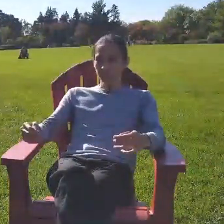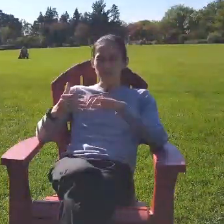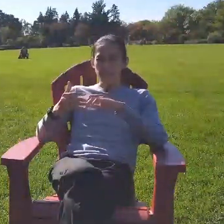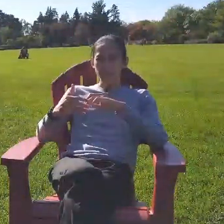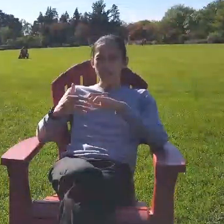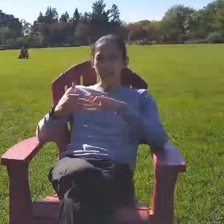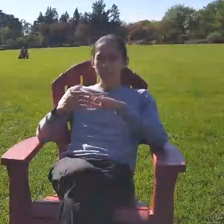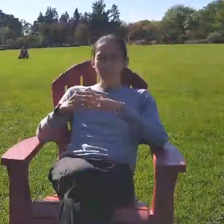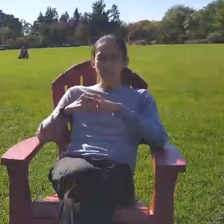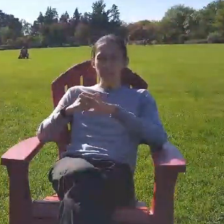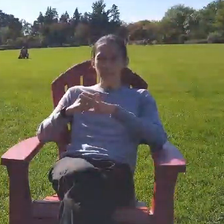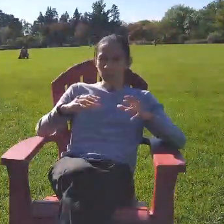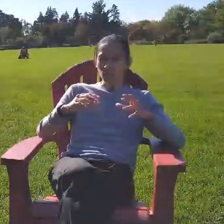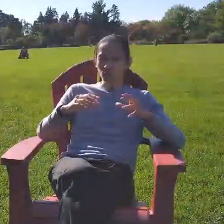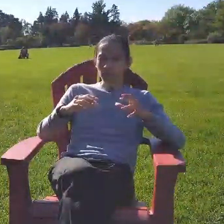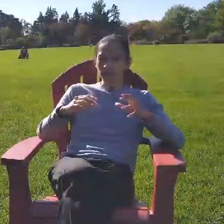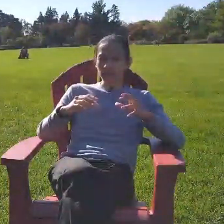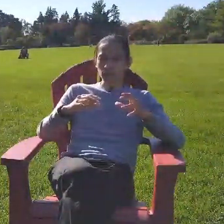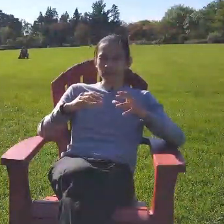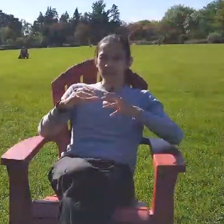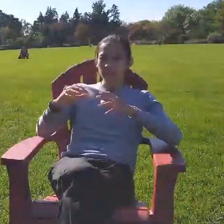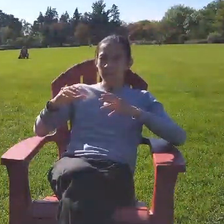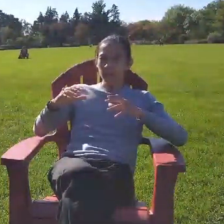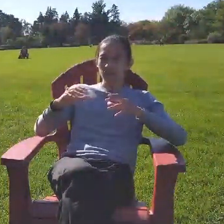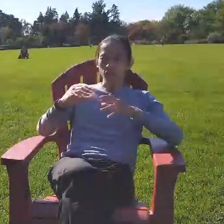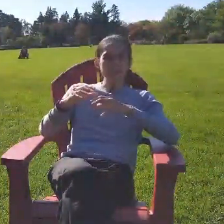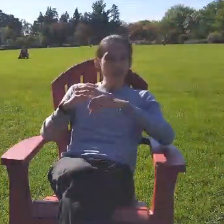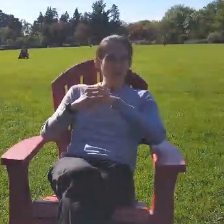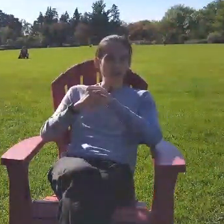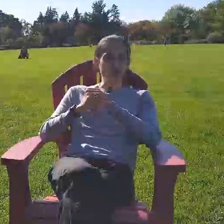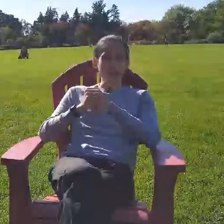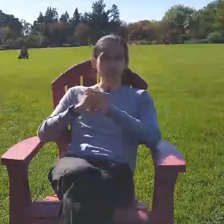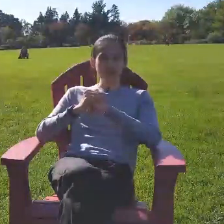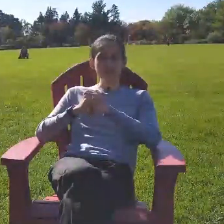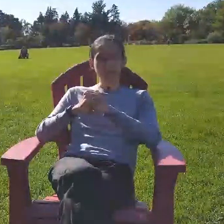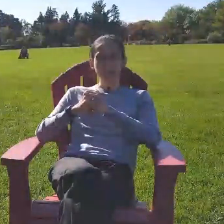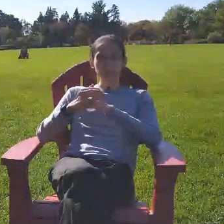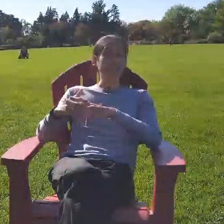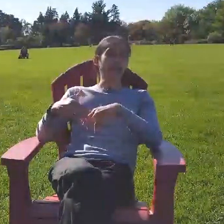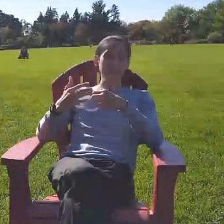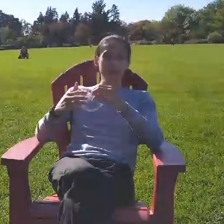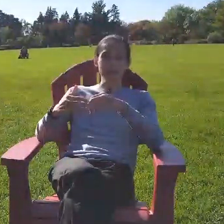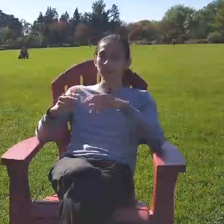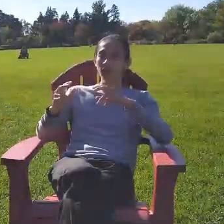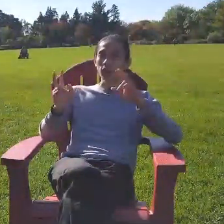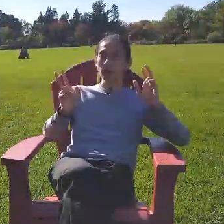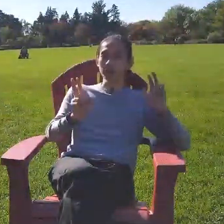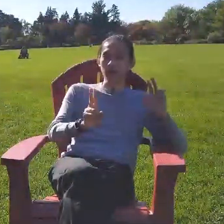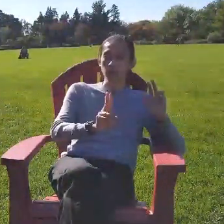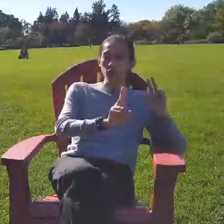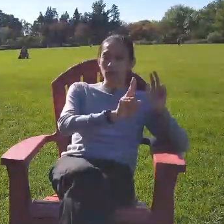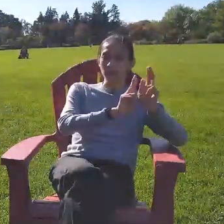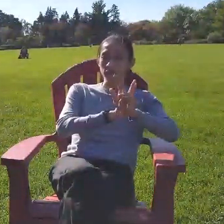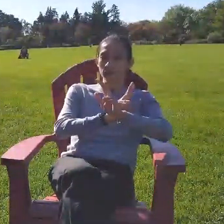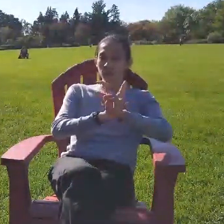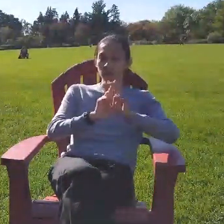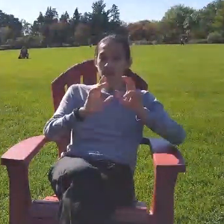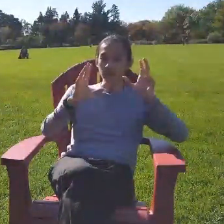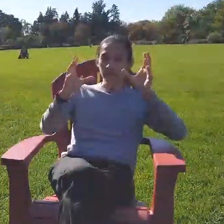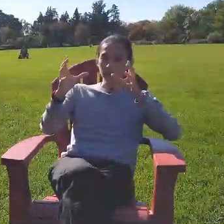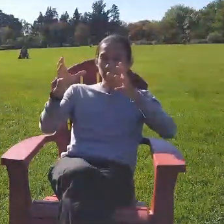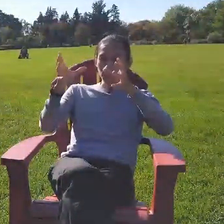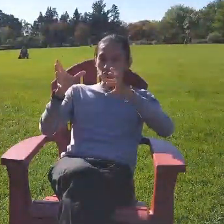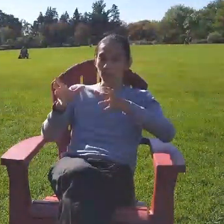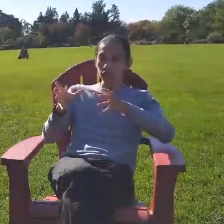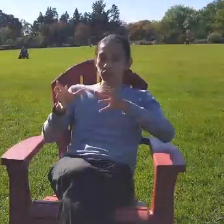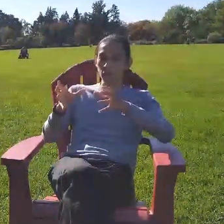musik strategi lainnya adalah membuat situasi ee kondisi pertunjukan itu menjadi lebih rileks sehingga orang bisa keluar masuk